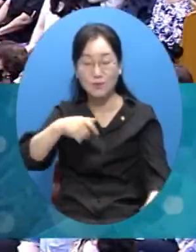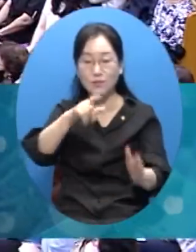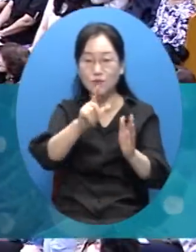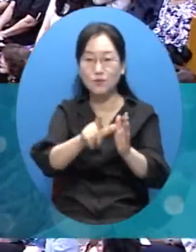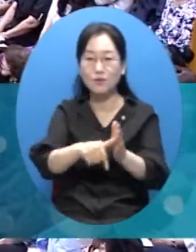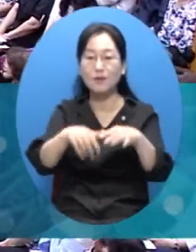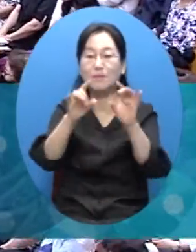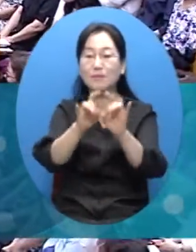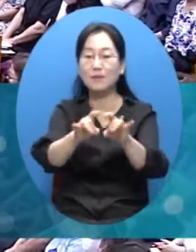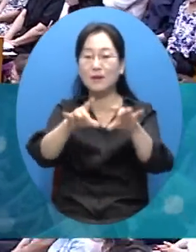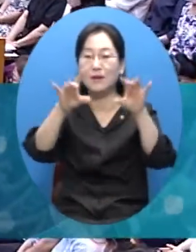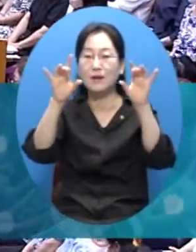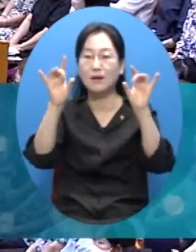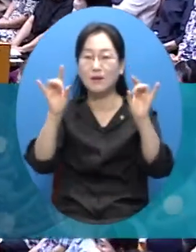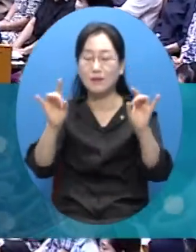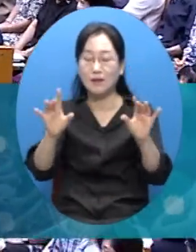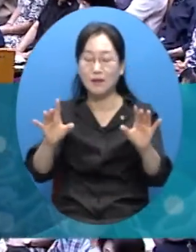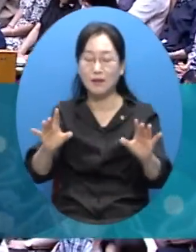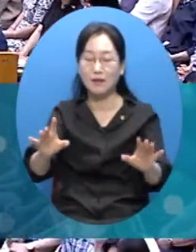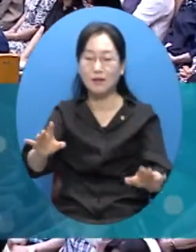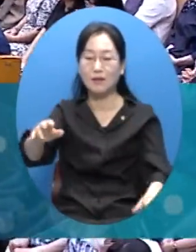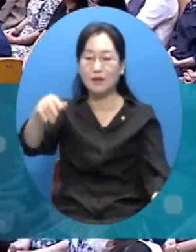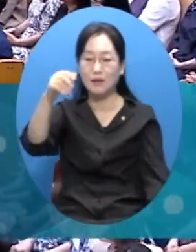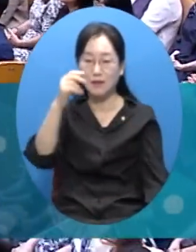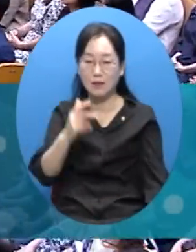어려운 순간마다